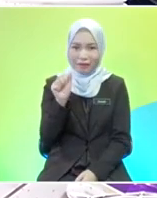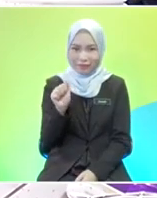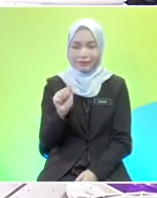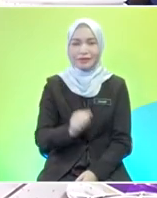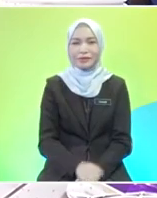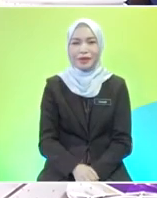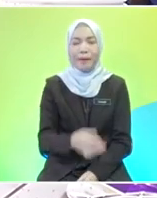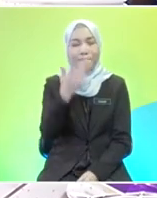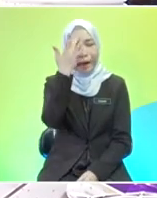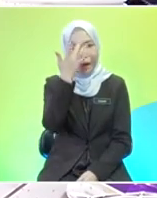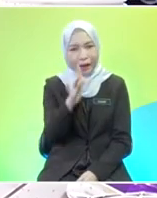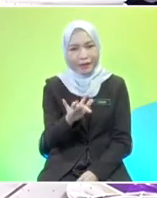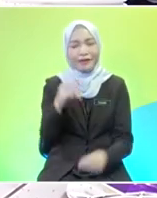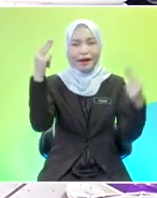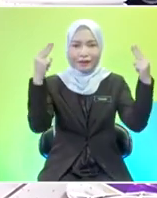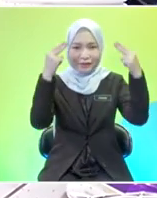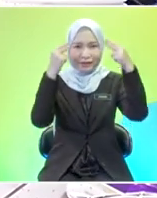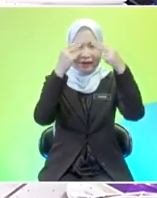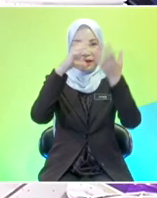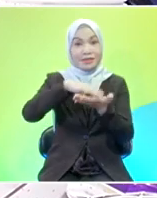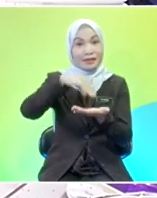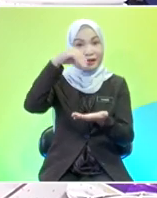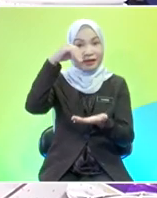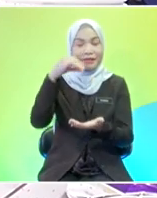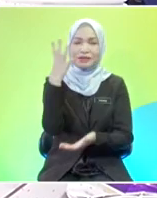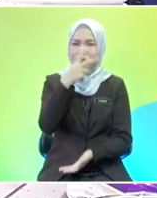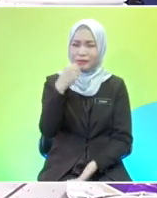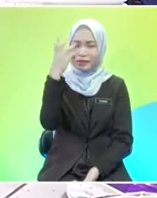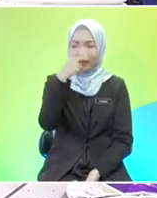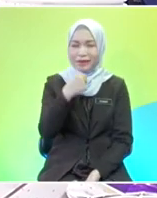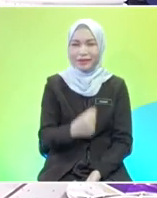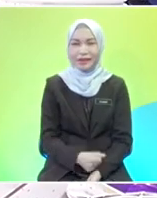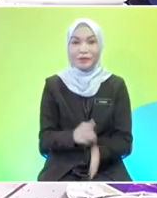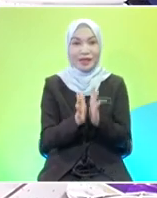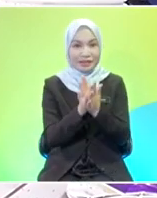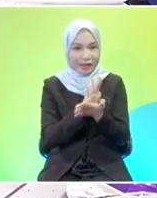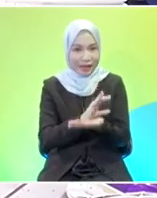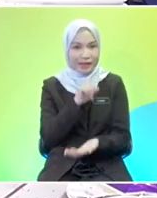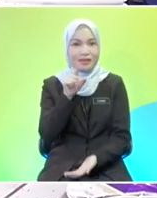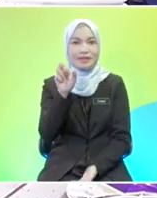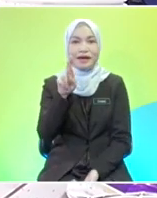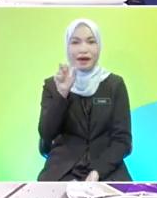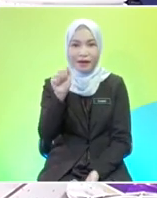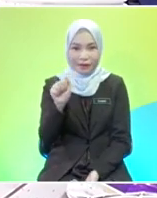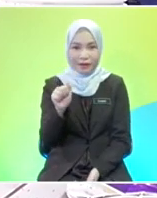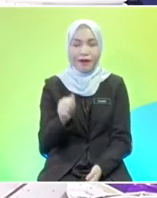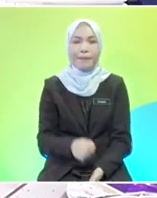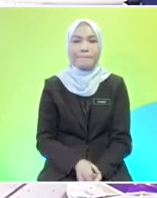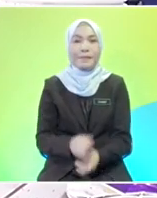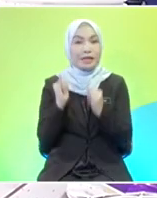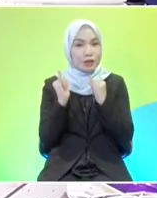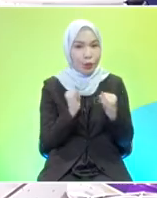Oke kawan-kawan Zara jemput Lily Farid Devi